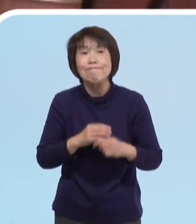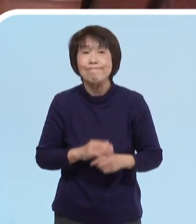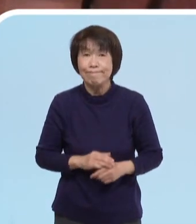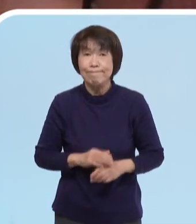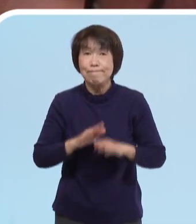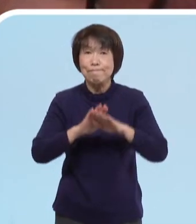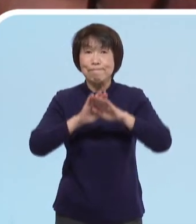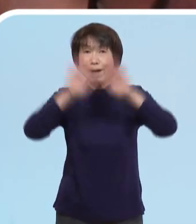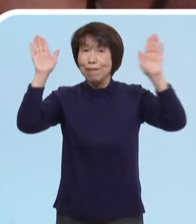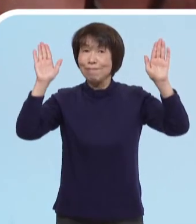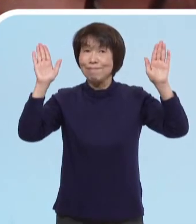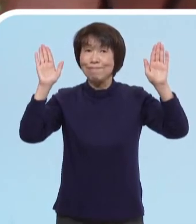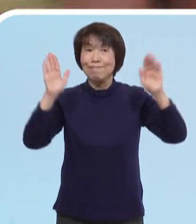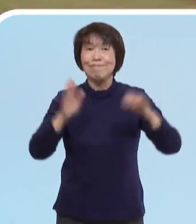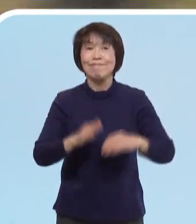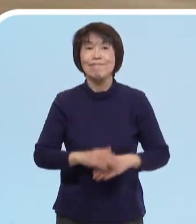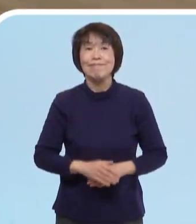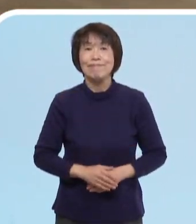タートです。